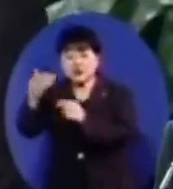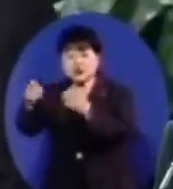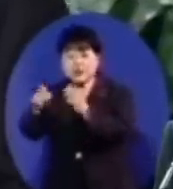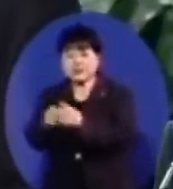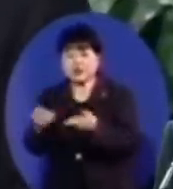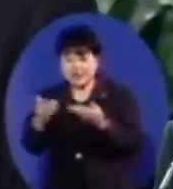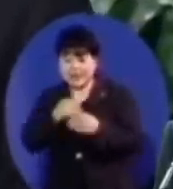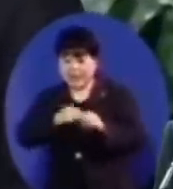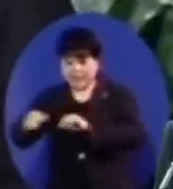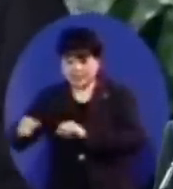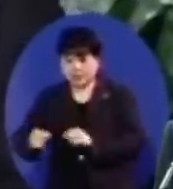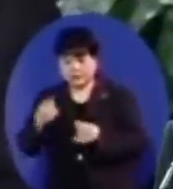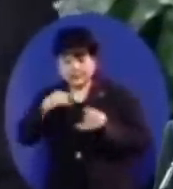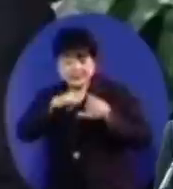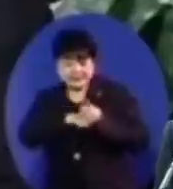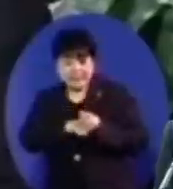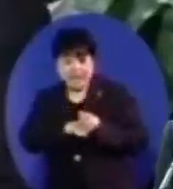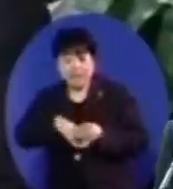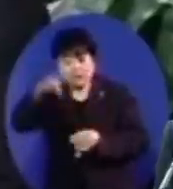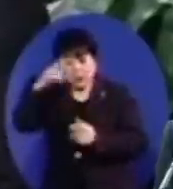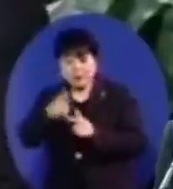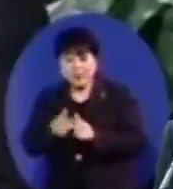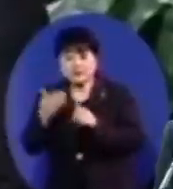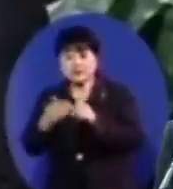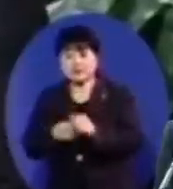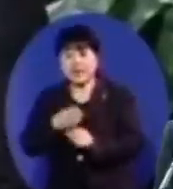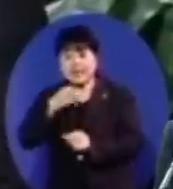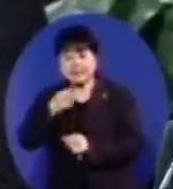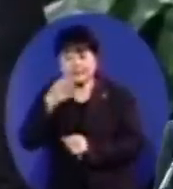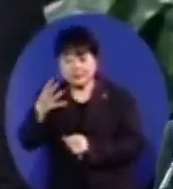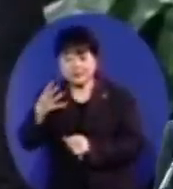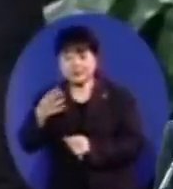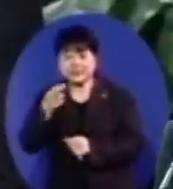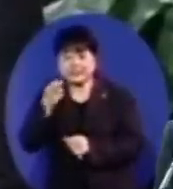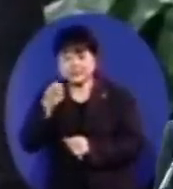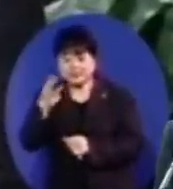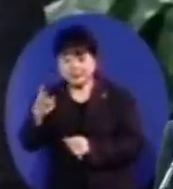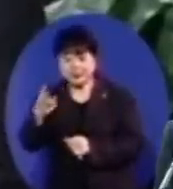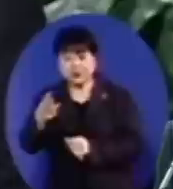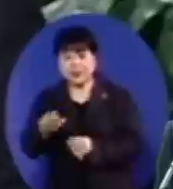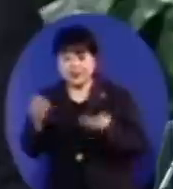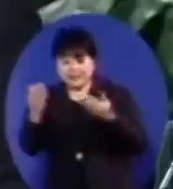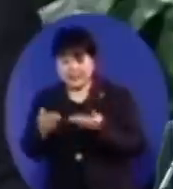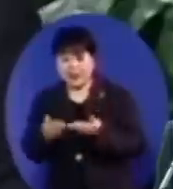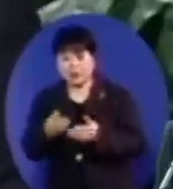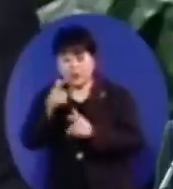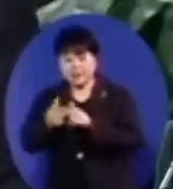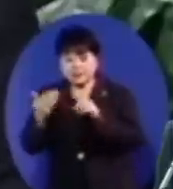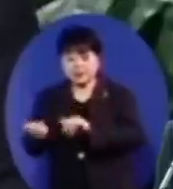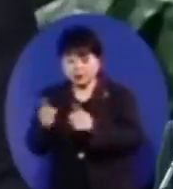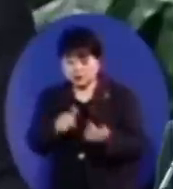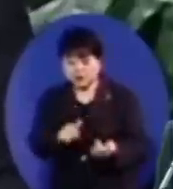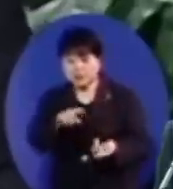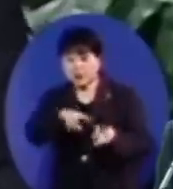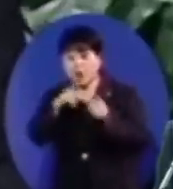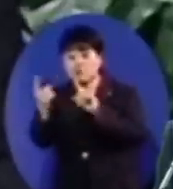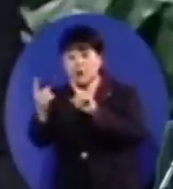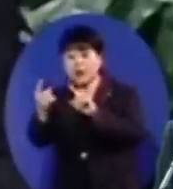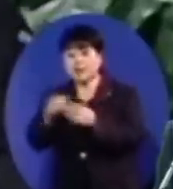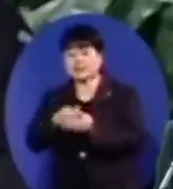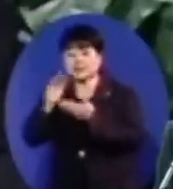역사하셨고 신약 초기에 예수님이 33년 동안 역사하셨고 그 다음에 예수님이 죽어서 부활하신 난